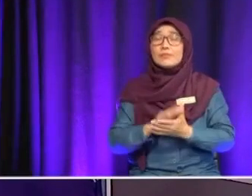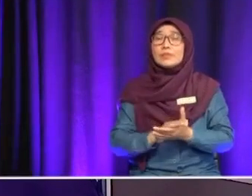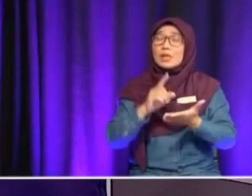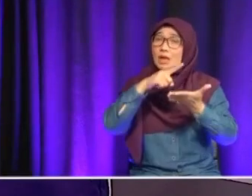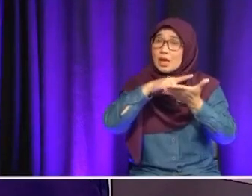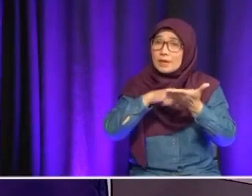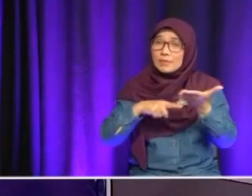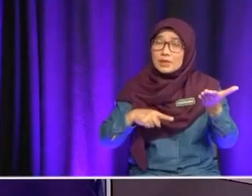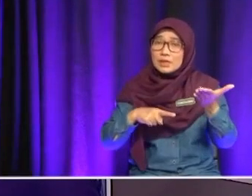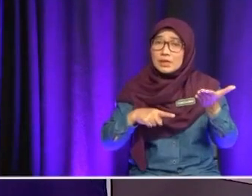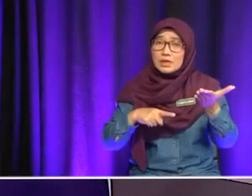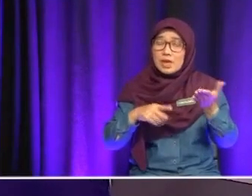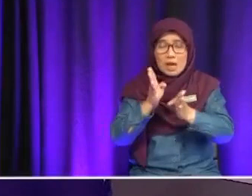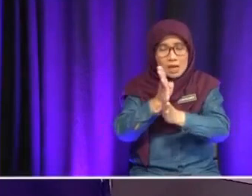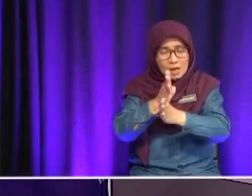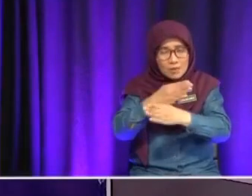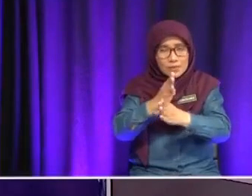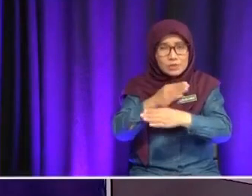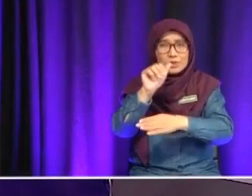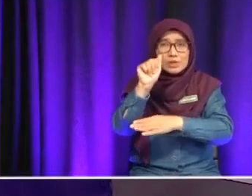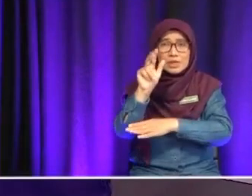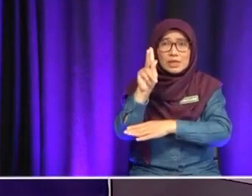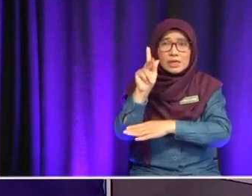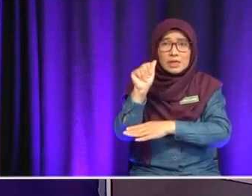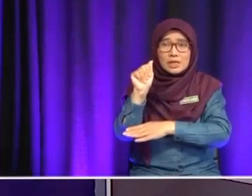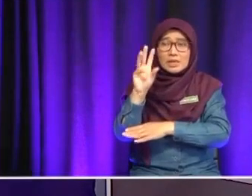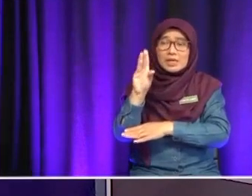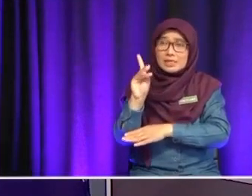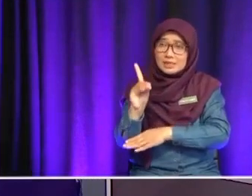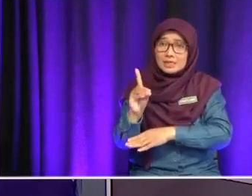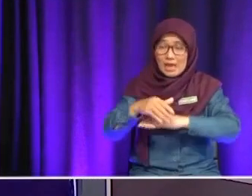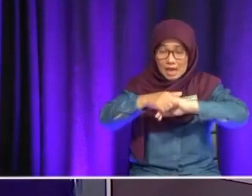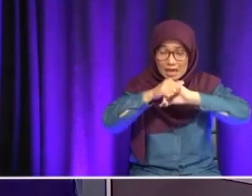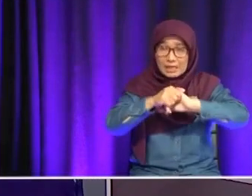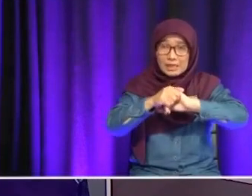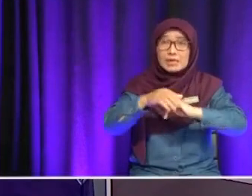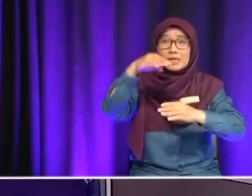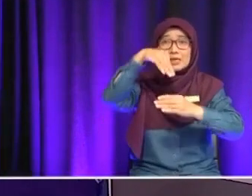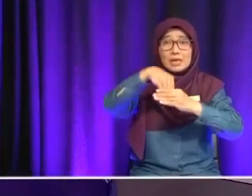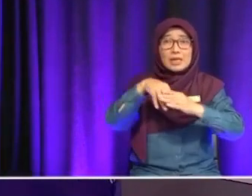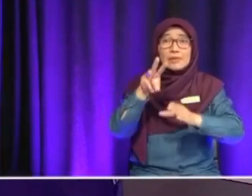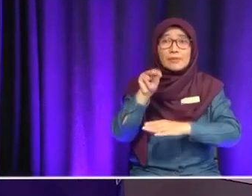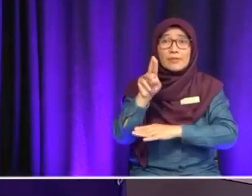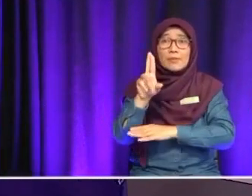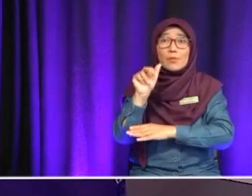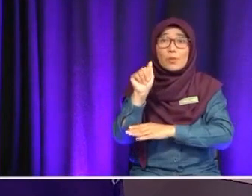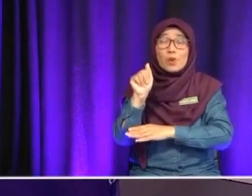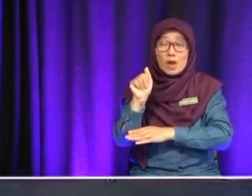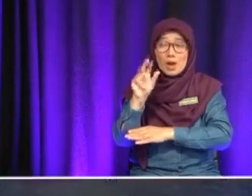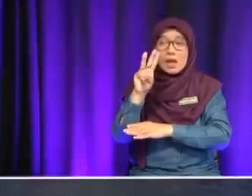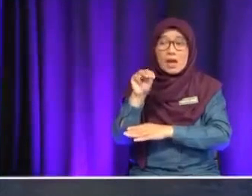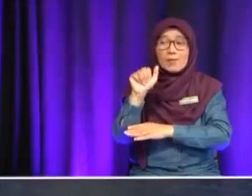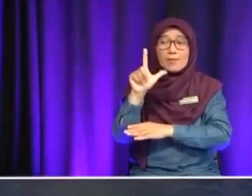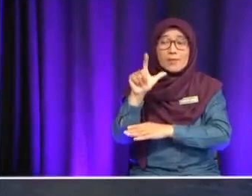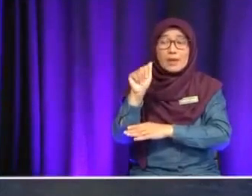dia bentuk-bentuk akad yang dibenarkan dalam muamalat Islam. Banyak tu akad, jenis-jenis akad yang